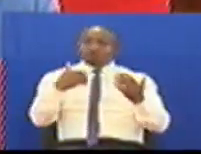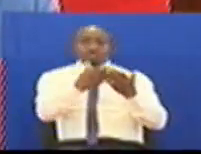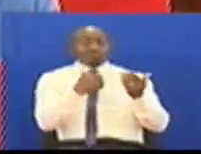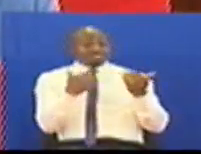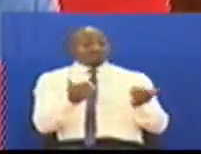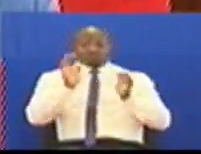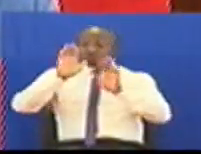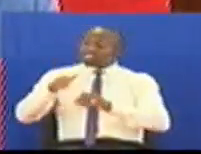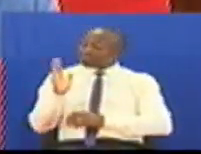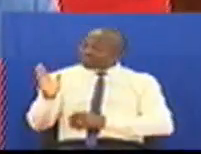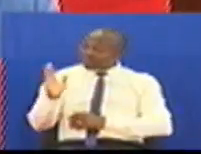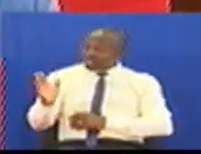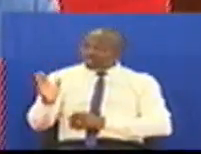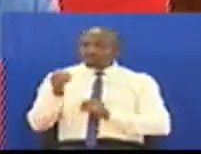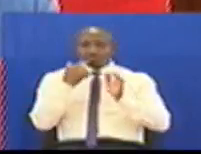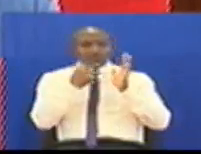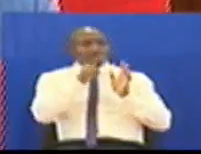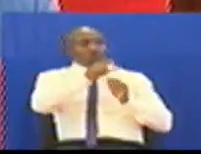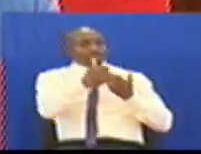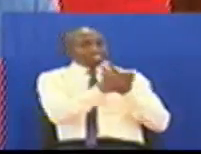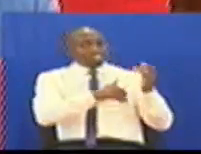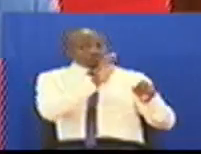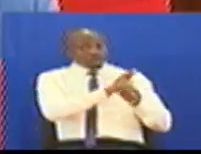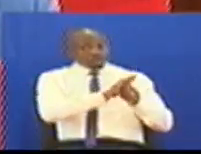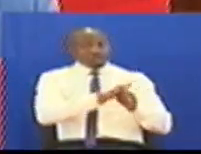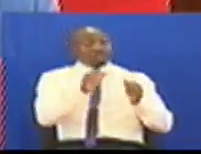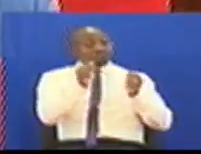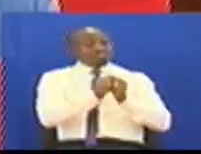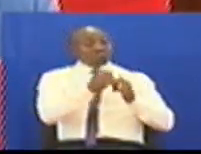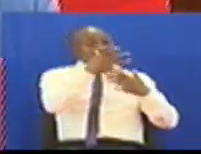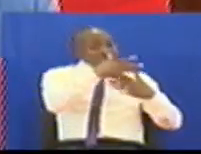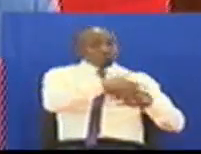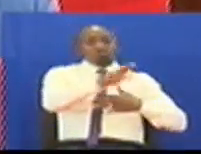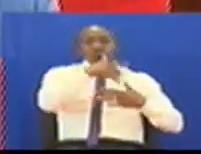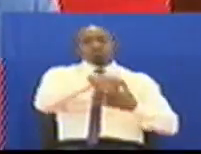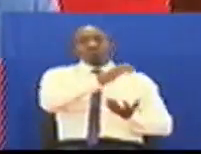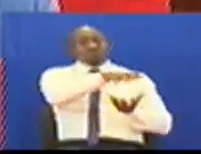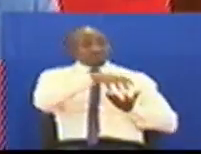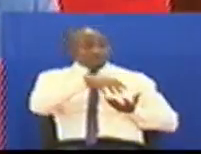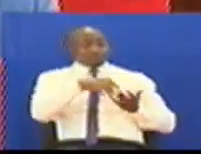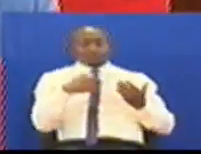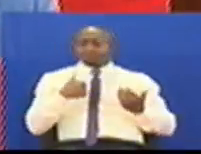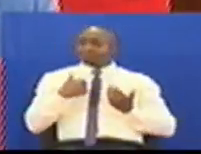watawaacha waendelee hivi ina maana wananchi wengi wanaweza wakauziwa vitu vyao. Kwa hiyo nilikuwa naomba sana